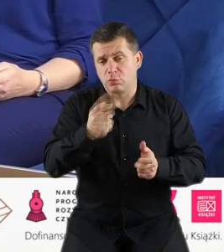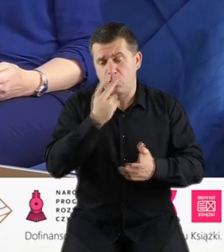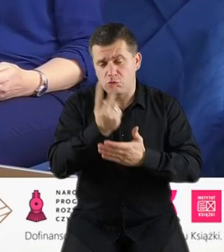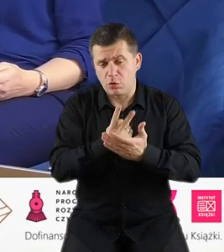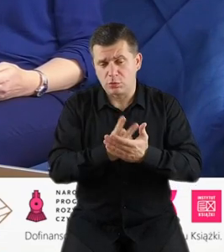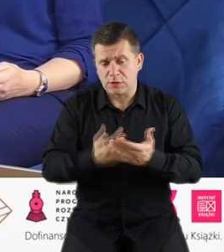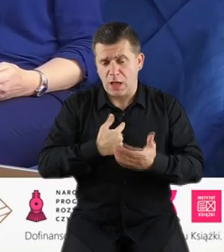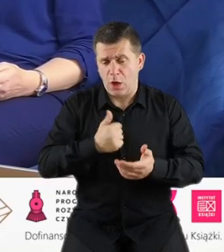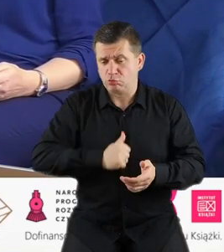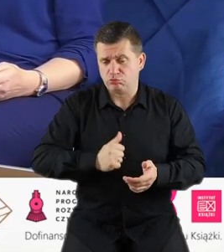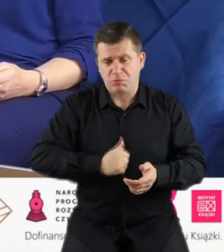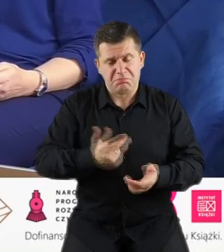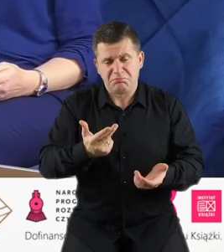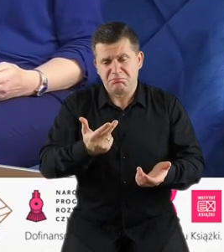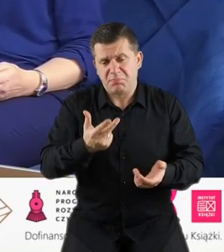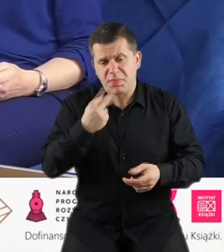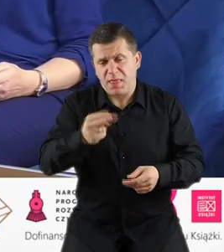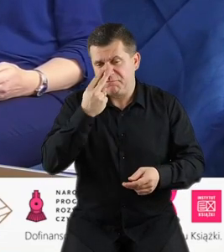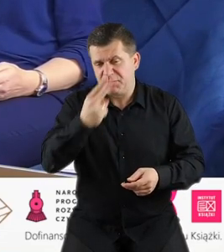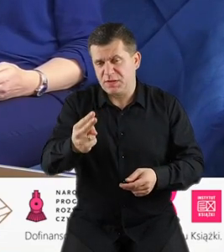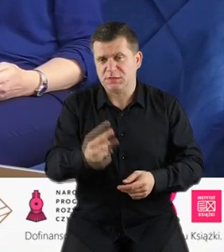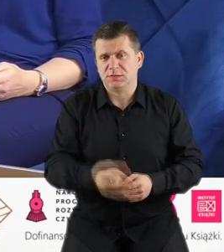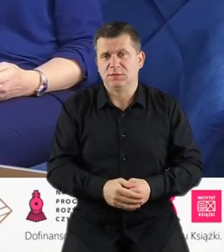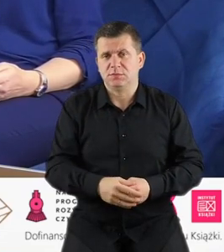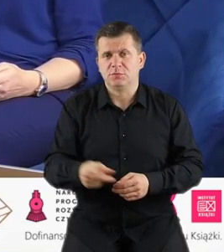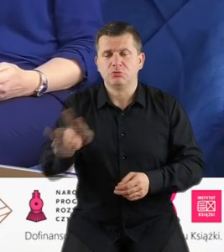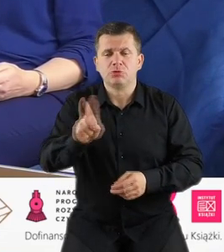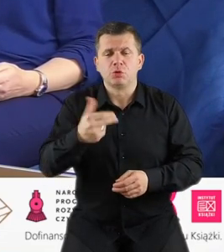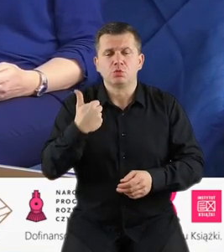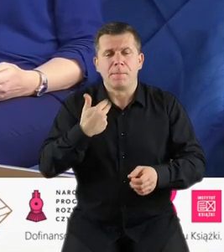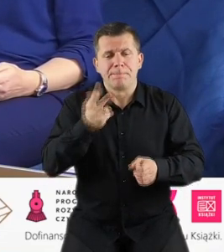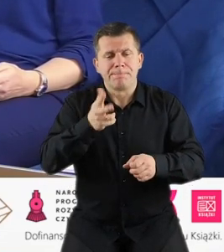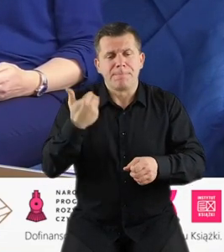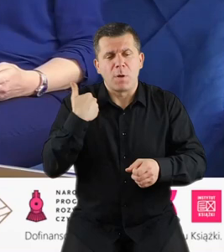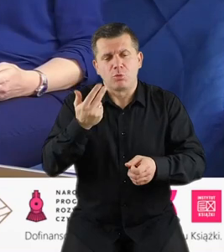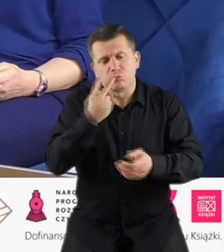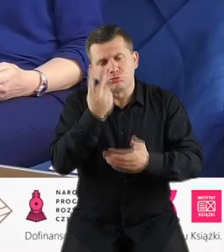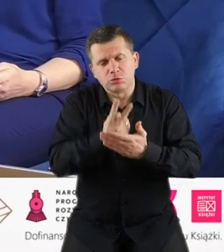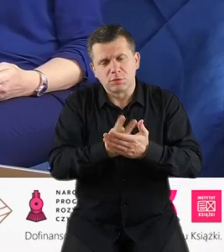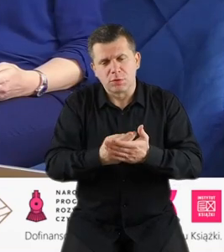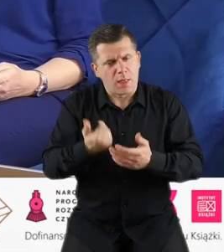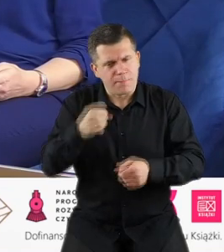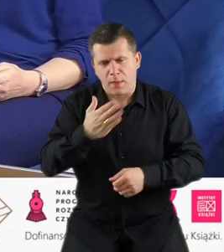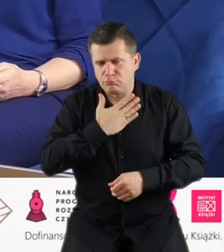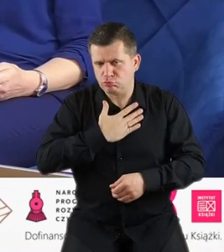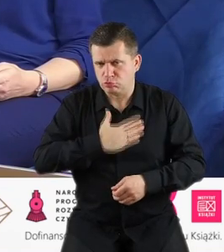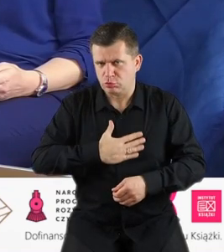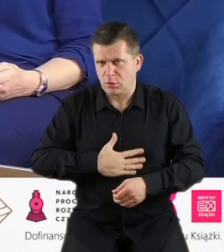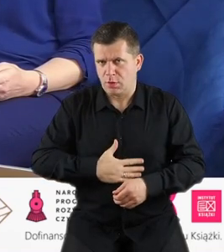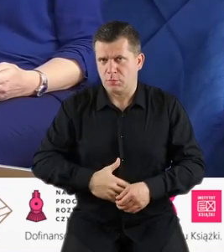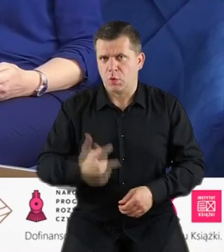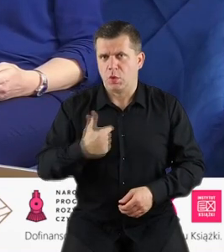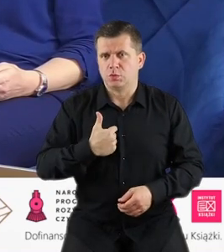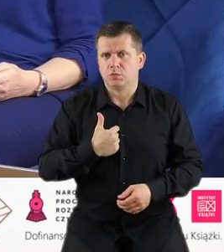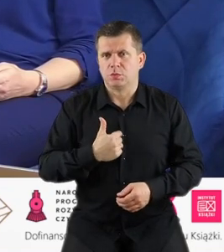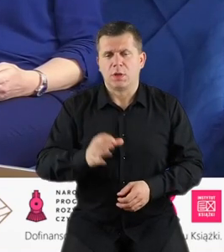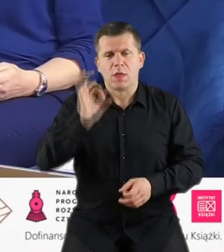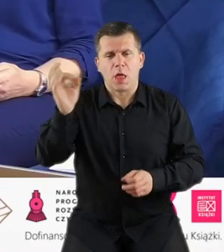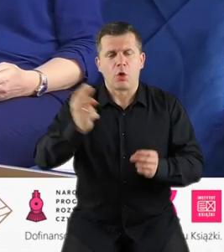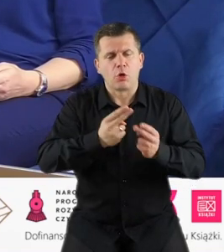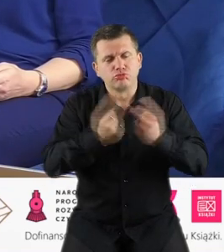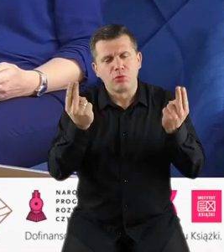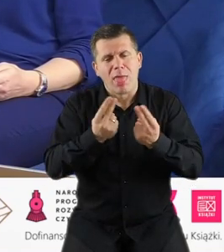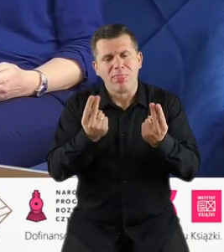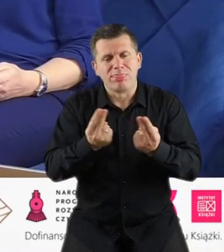Ja u siebie nie widzę wpływu. Tych rzeczy, które czytałam, a czytałam z największą przyjemnością i z największą uwagą jego dzienniki.